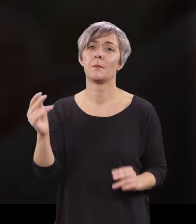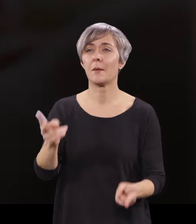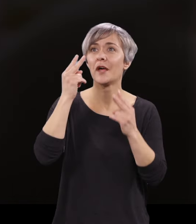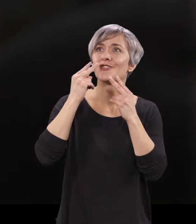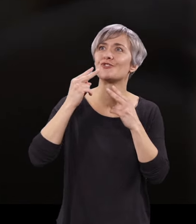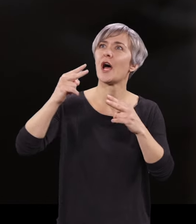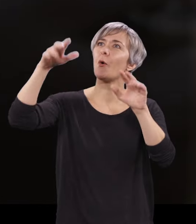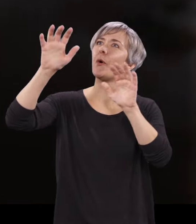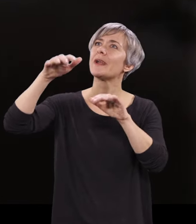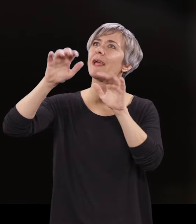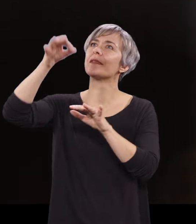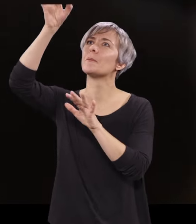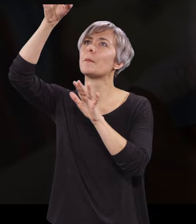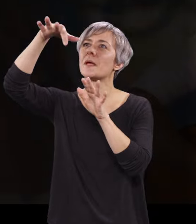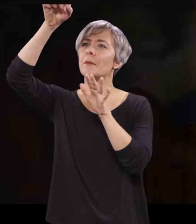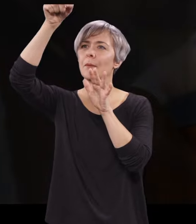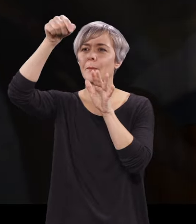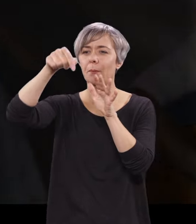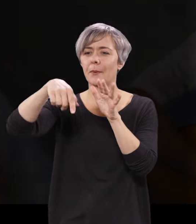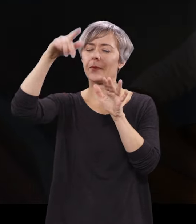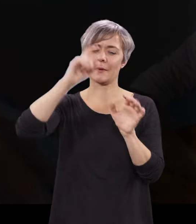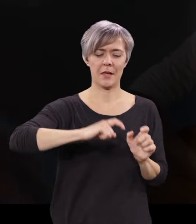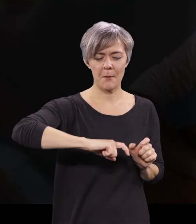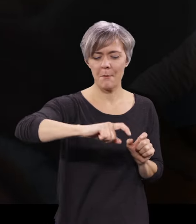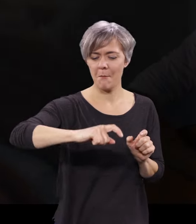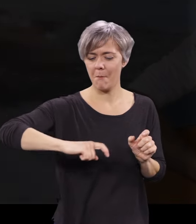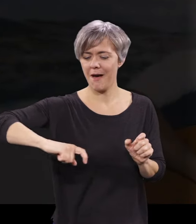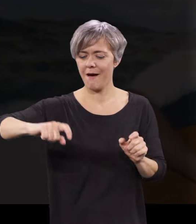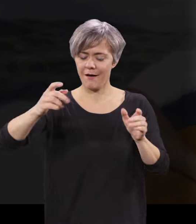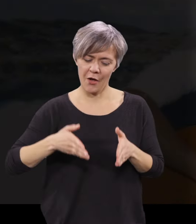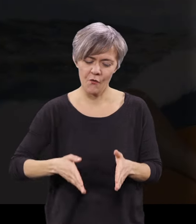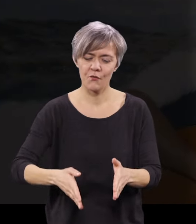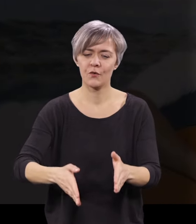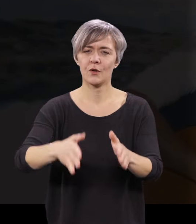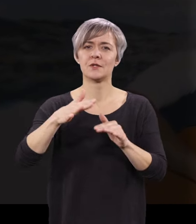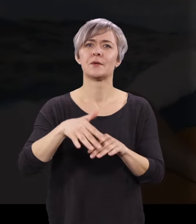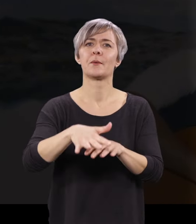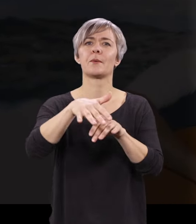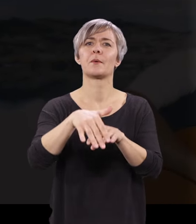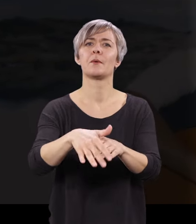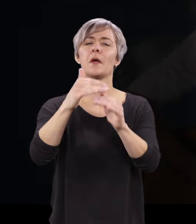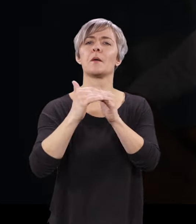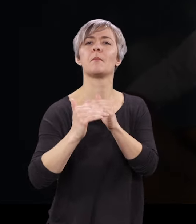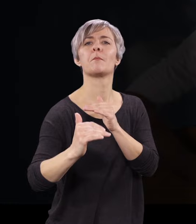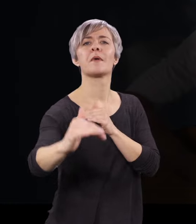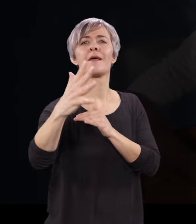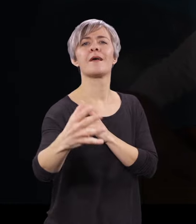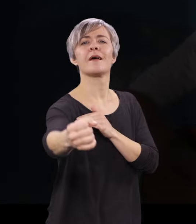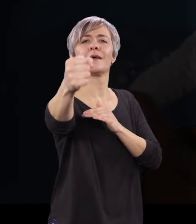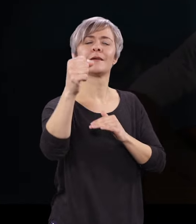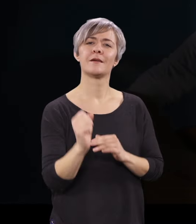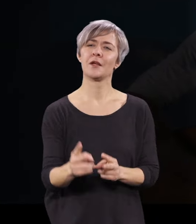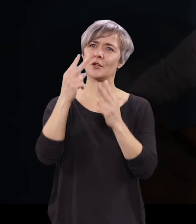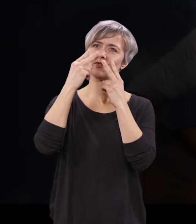Hast du den Regentropfen in unserem Dorfbach gesehen? Irgendeinmal kommt er auch zum grossen